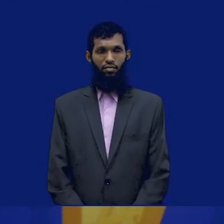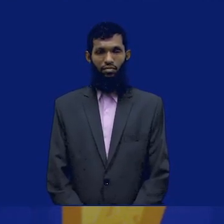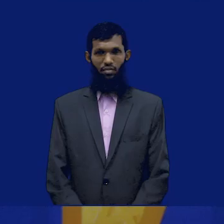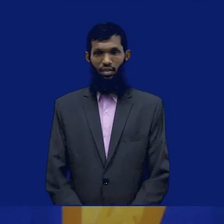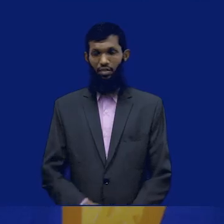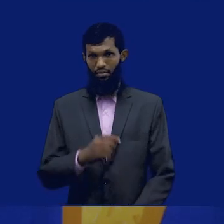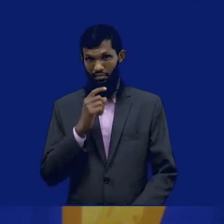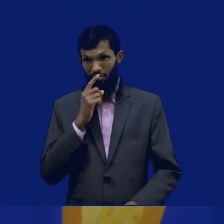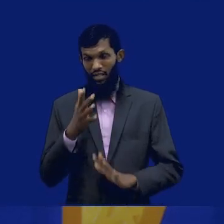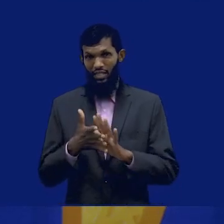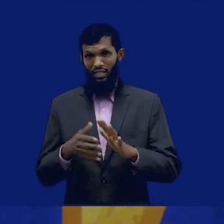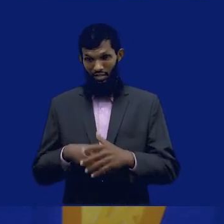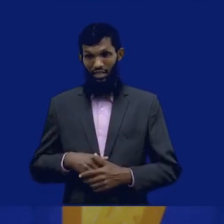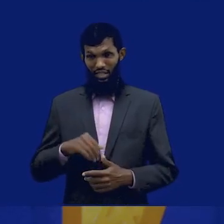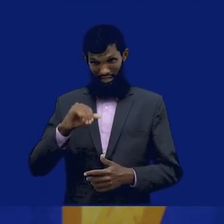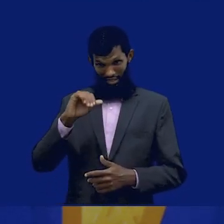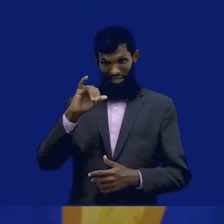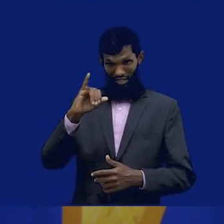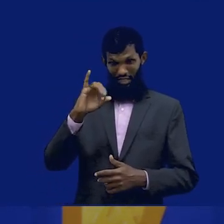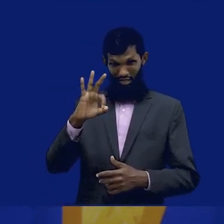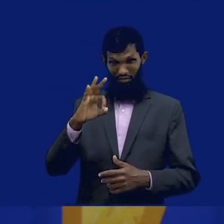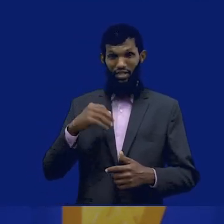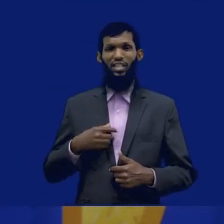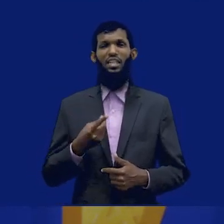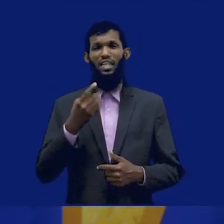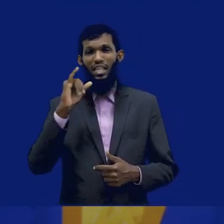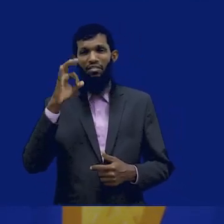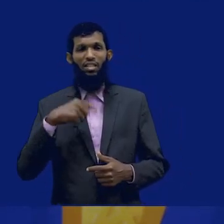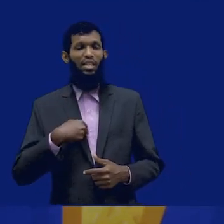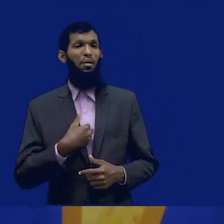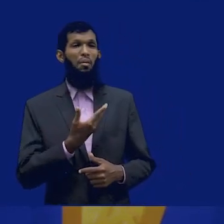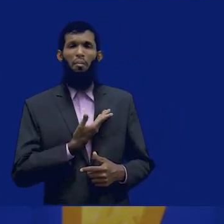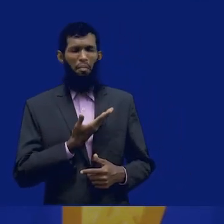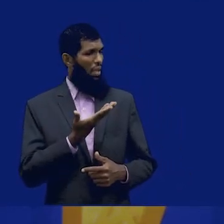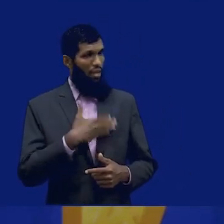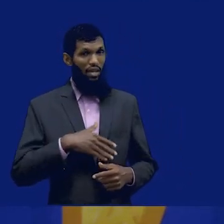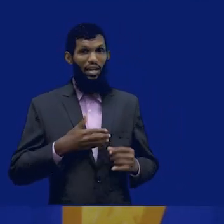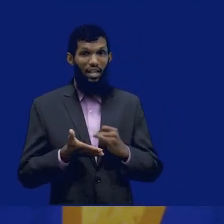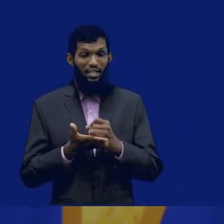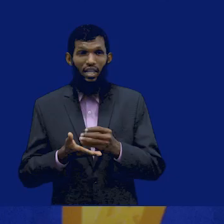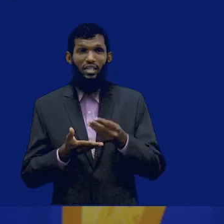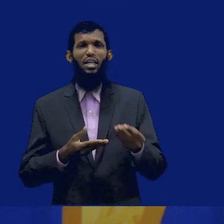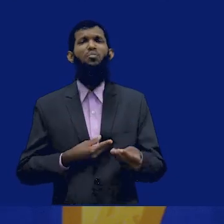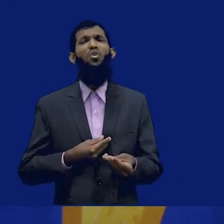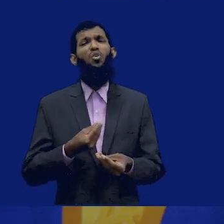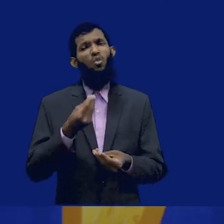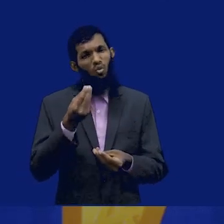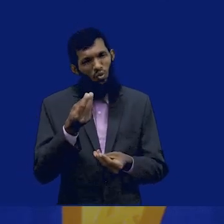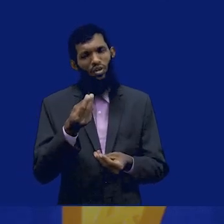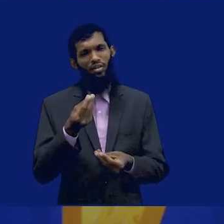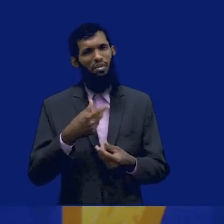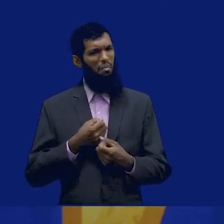على منعها. By Allah, I will fight them even if they